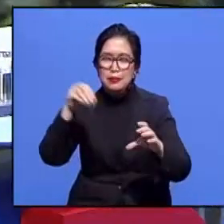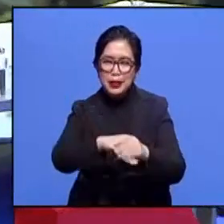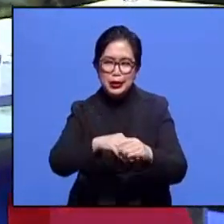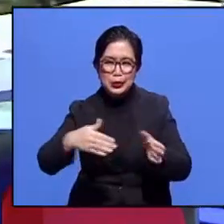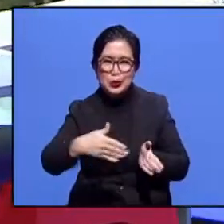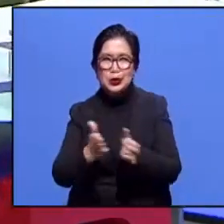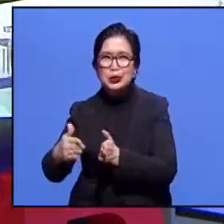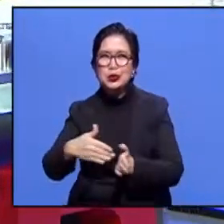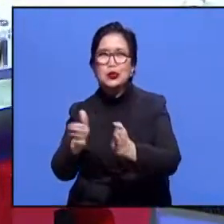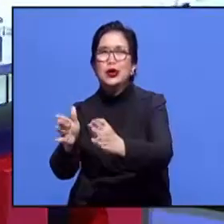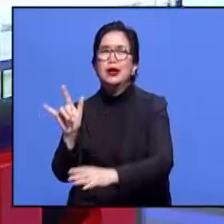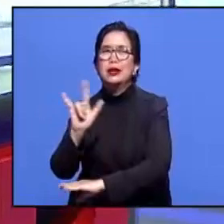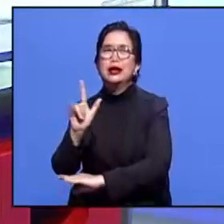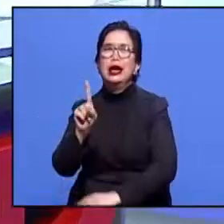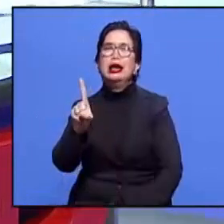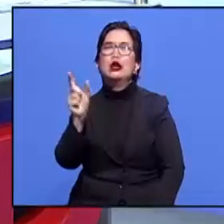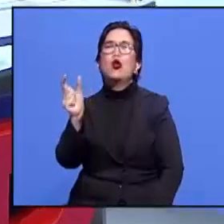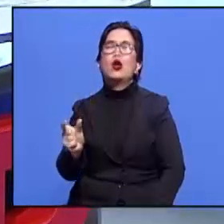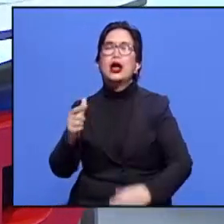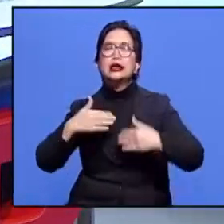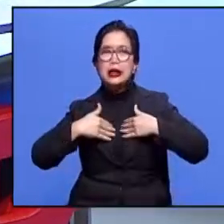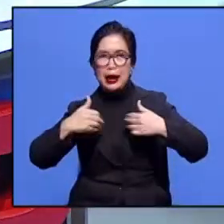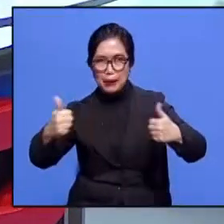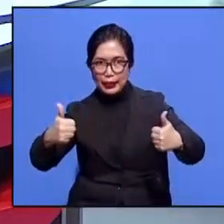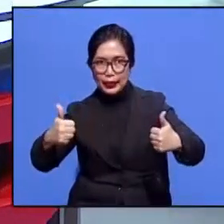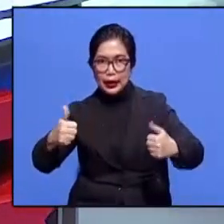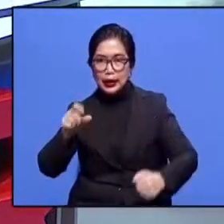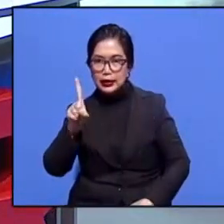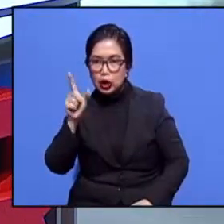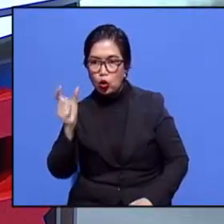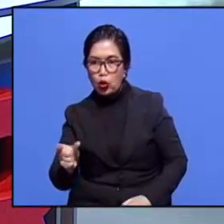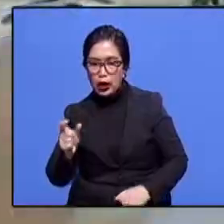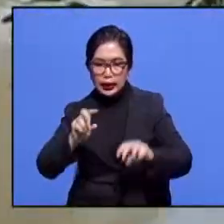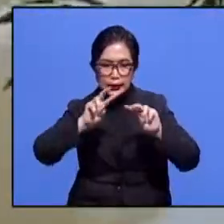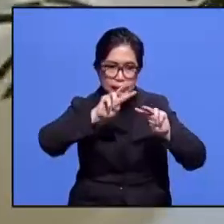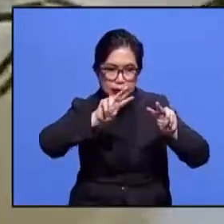Kali Bekasi. Satu orang ditemukan selamat, satu lainnya masih dalam pencarian.